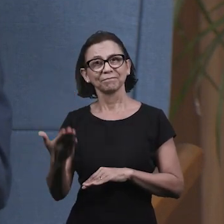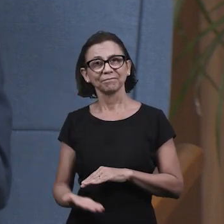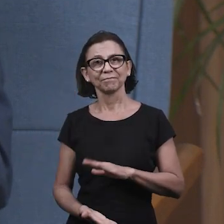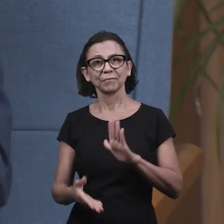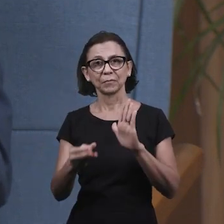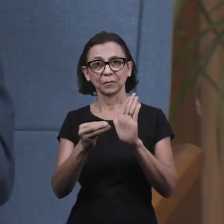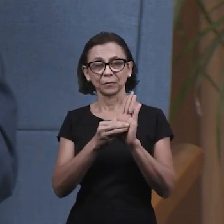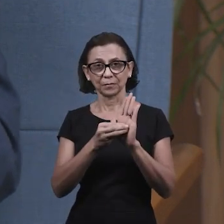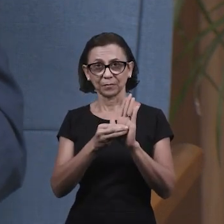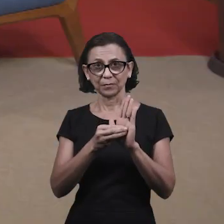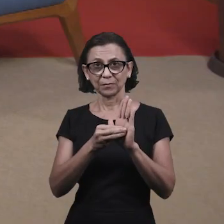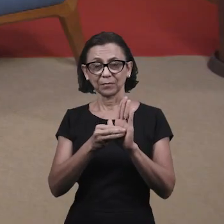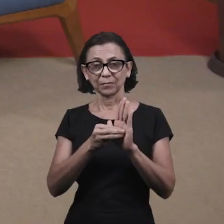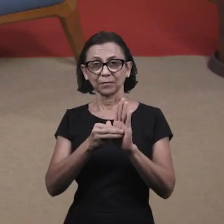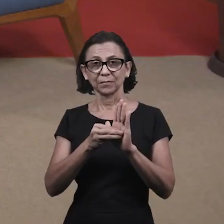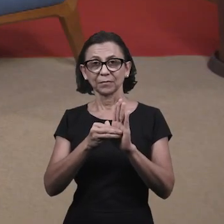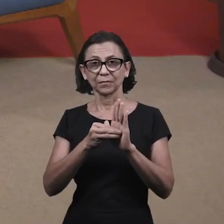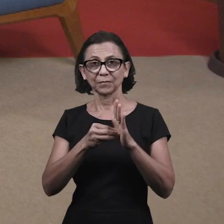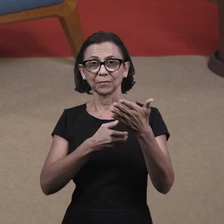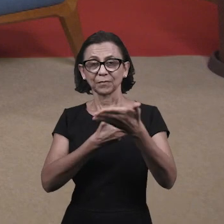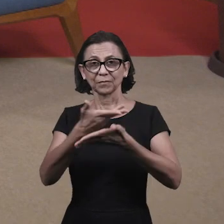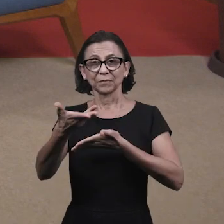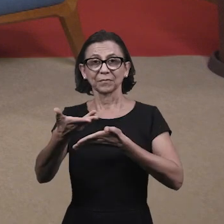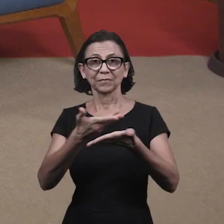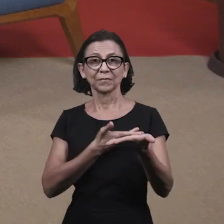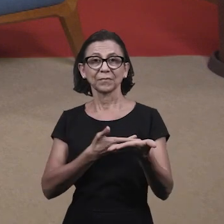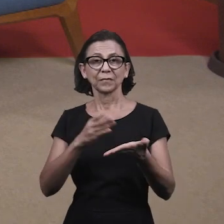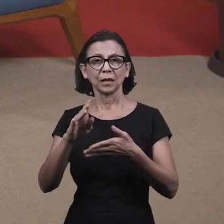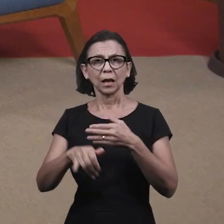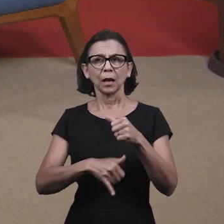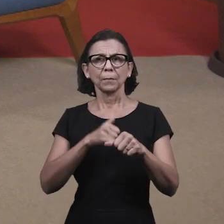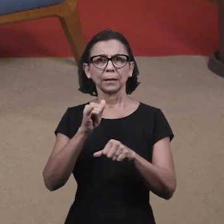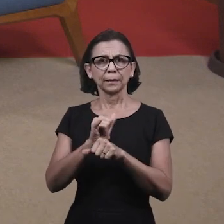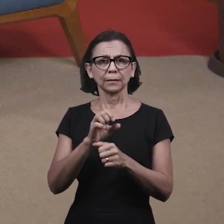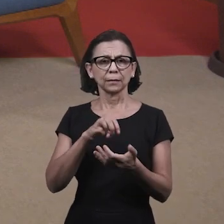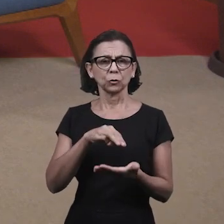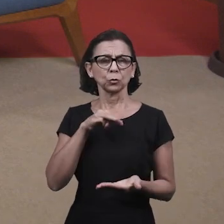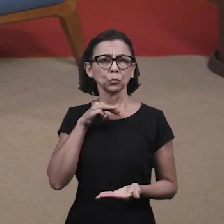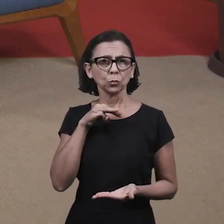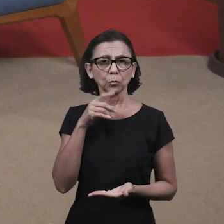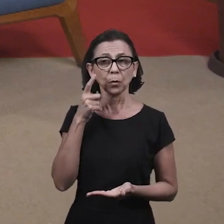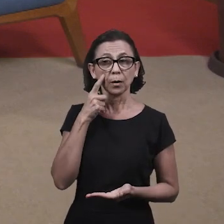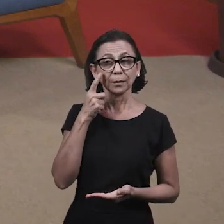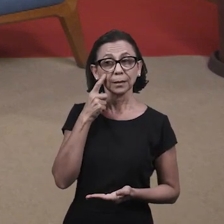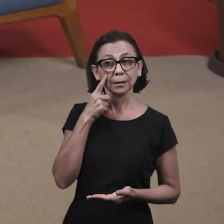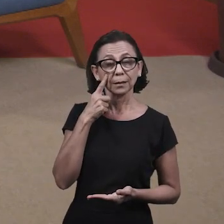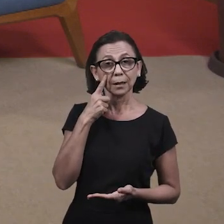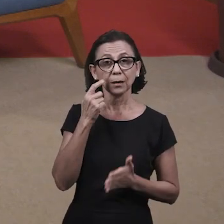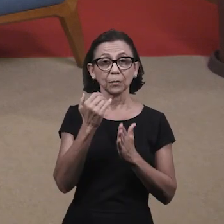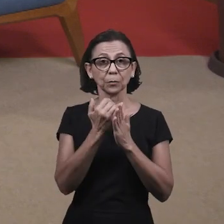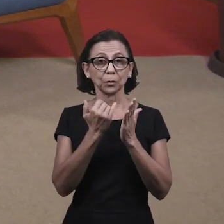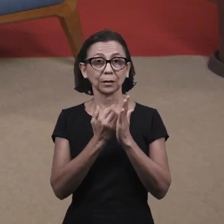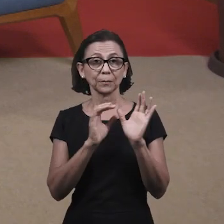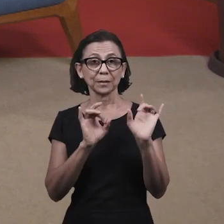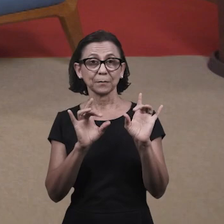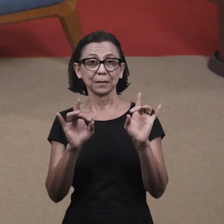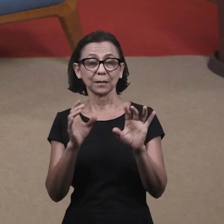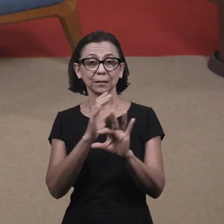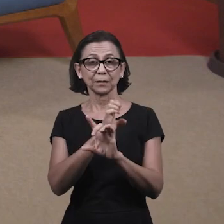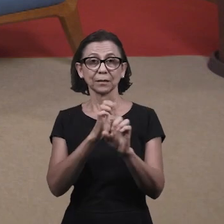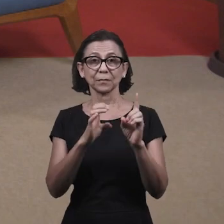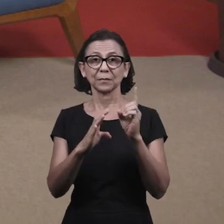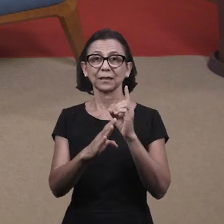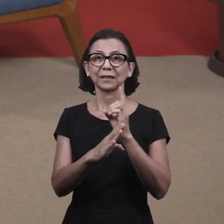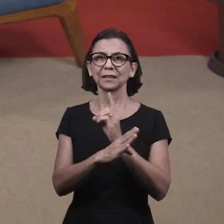jour, partagez nos contenus. Accédez aussi au canal de l'Église chrétienne Maranatha sur YouTube. Il ne ratez pas notre programmation. Une d'elles,